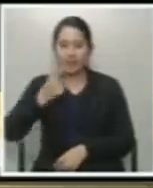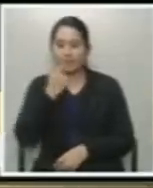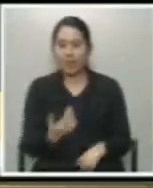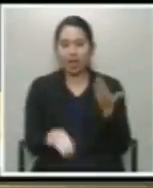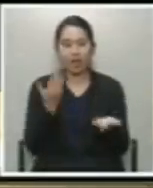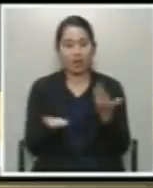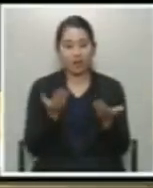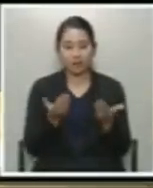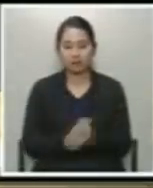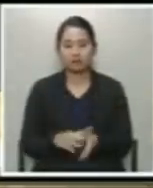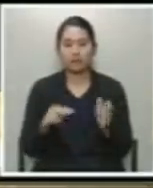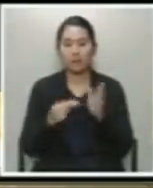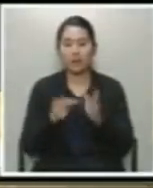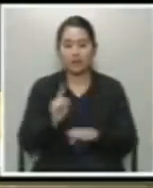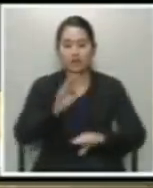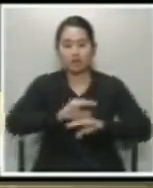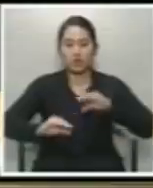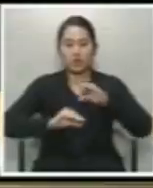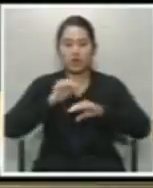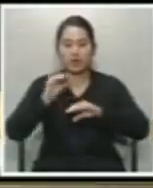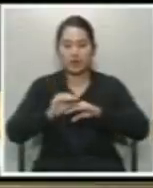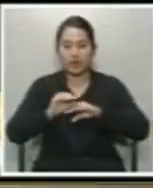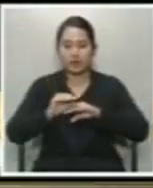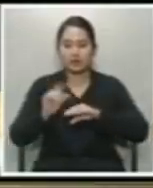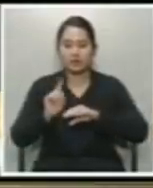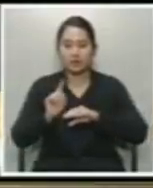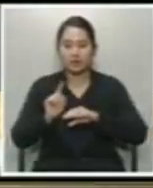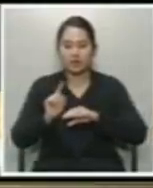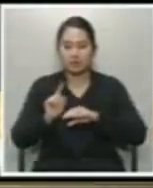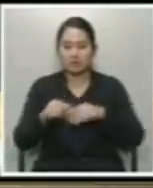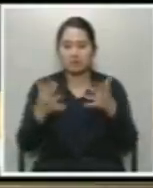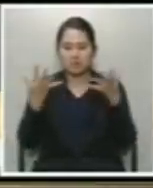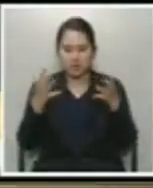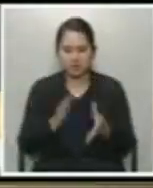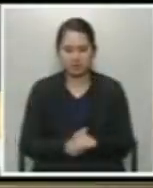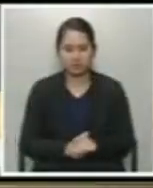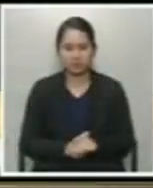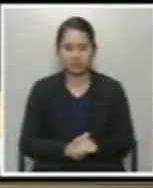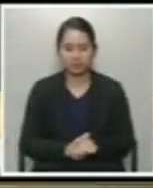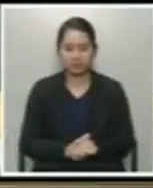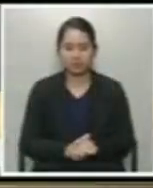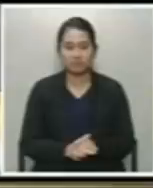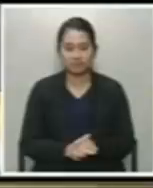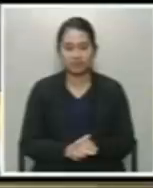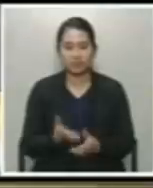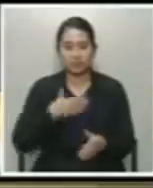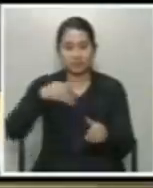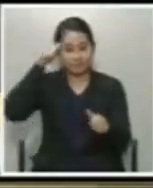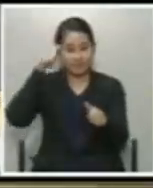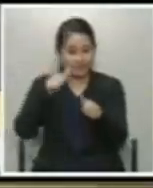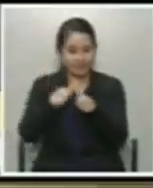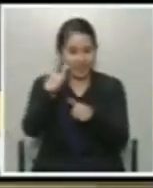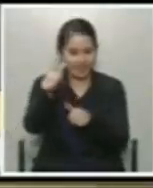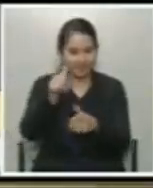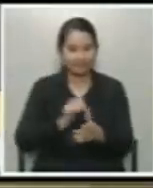ามเนี่ยนะไม่มีโครงการเลยที่เป็นลักษณะอินฟราสตรักเจอร์ออกมาจนกระทั่งเสร็จได้ผมจำวันได้เลยเพรา